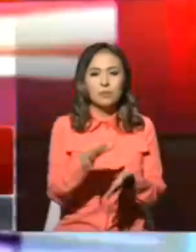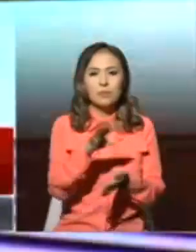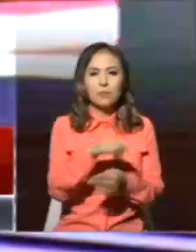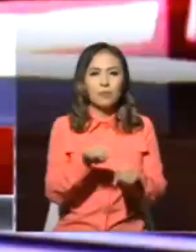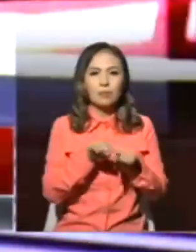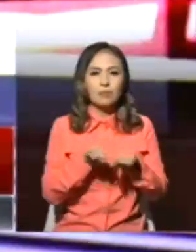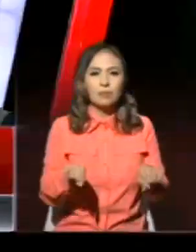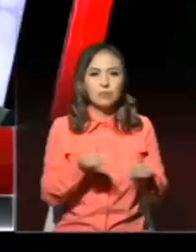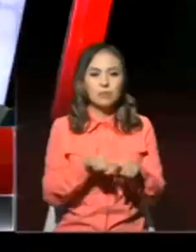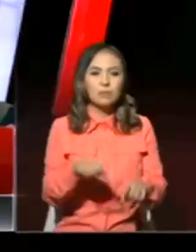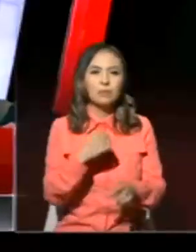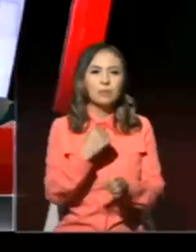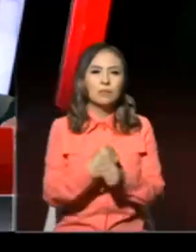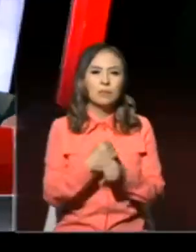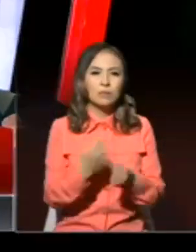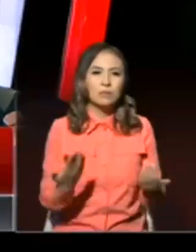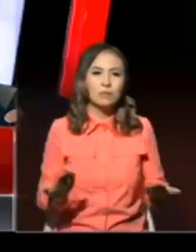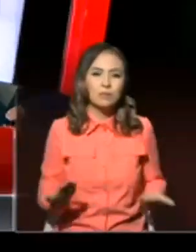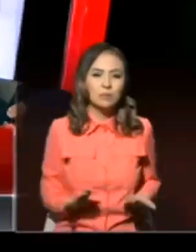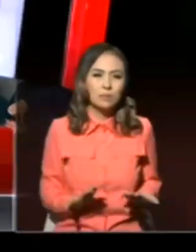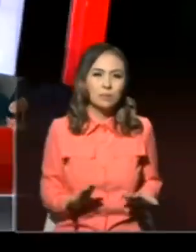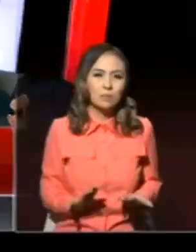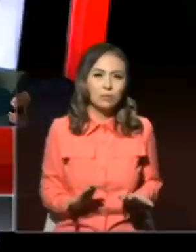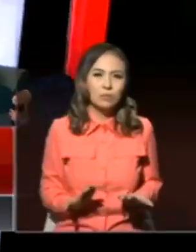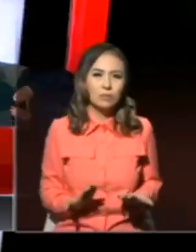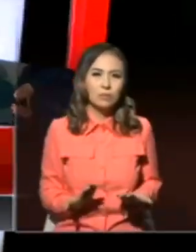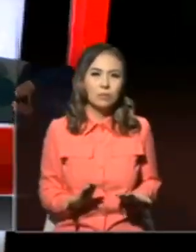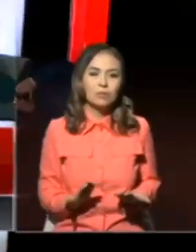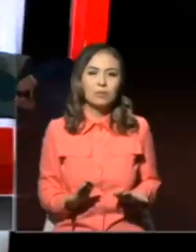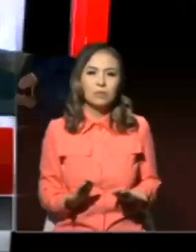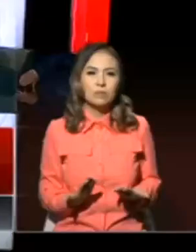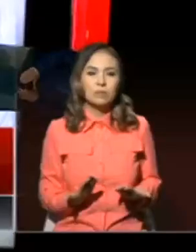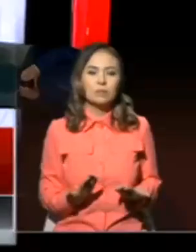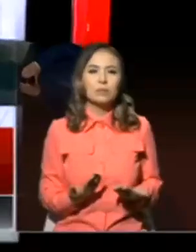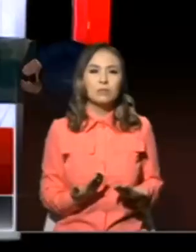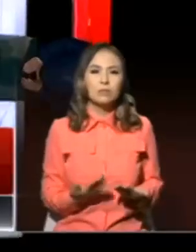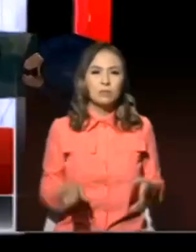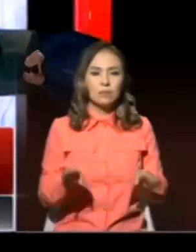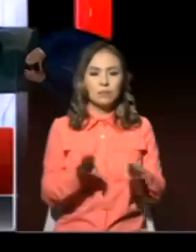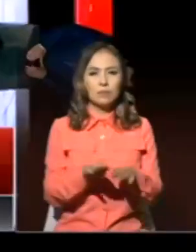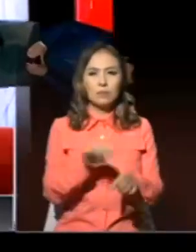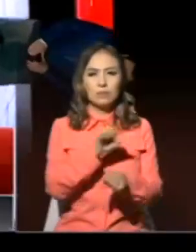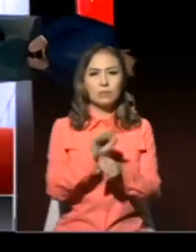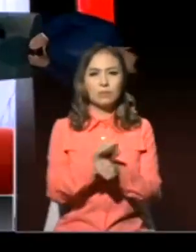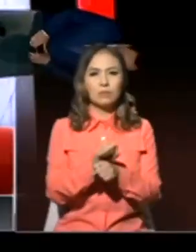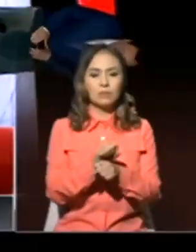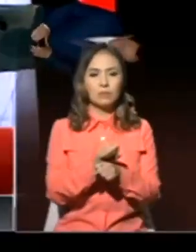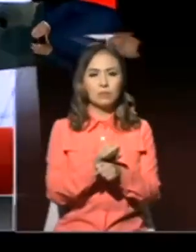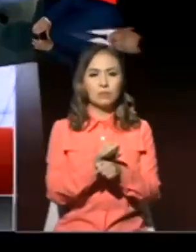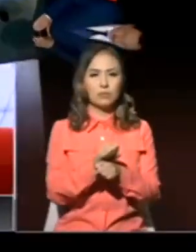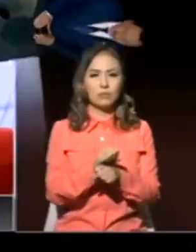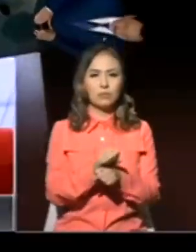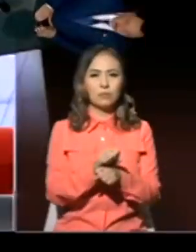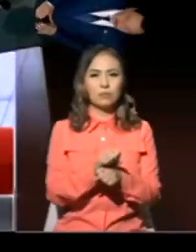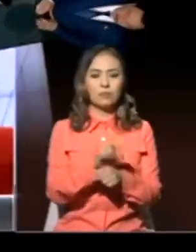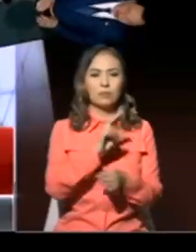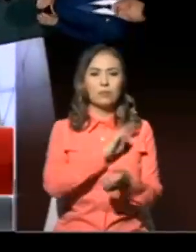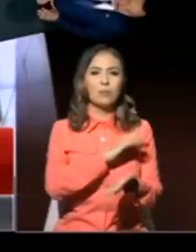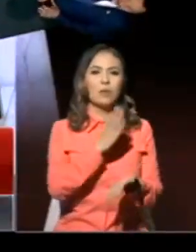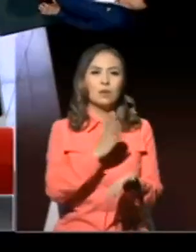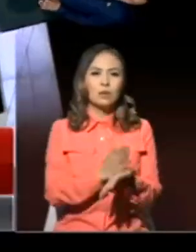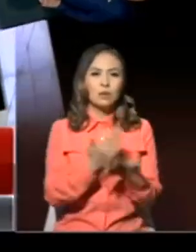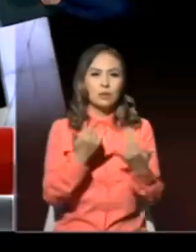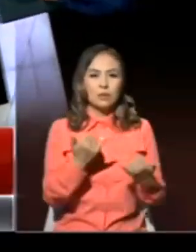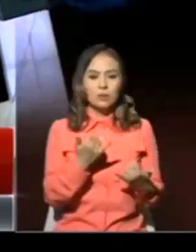жүргені айналып келгенде казино. Айналып келгенде казино. Қалай тоқтасаң да солай тоқтау. 5000 терминал жұмыс істеп тұр деп. Қазіргі